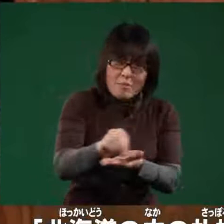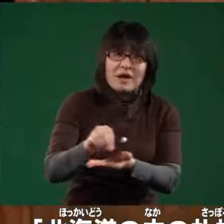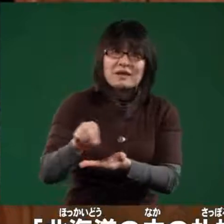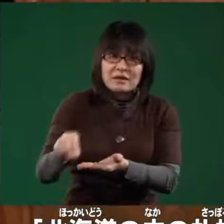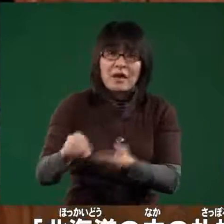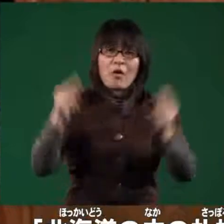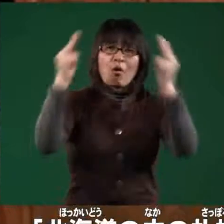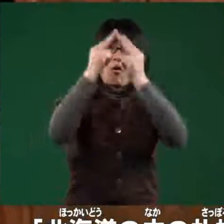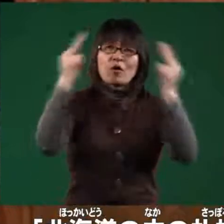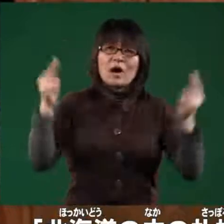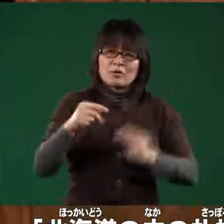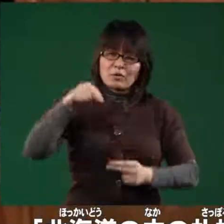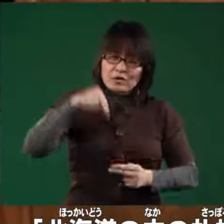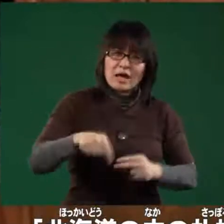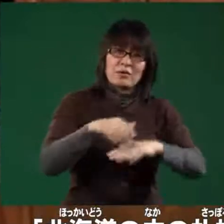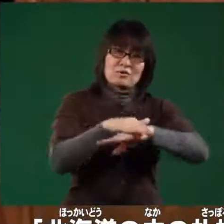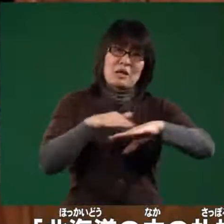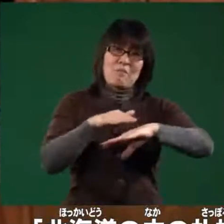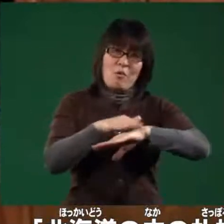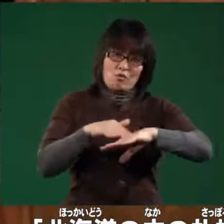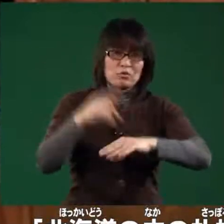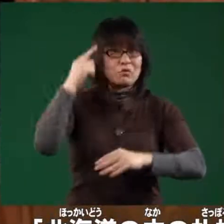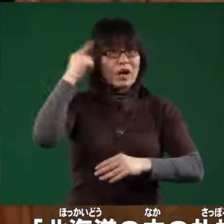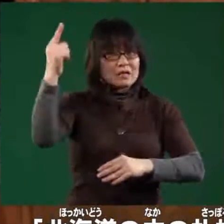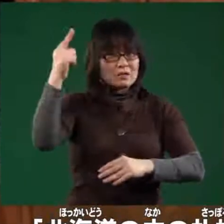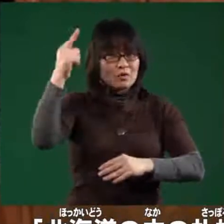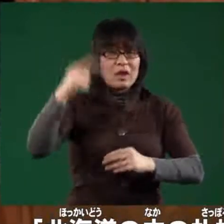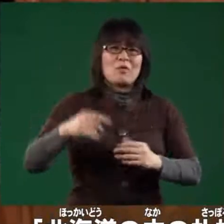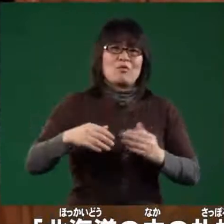幌という発想を展開してまいりました。